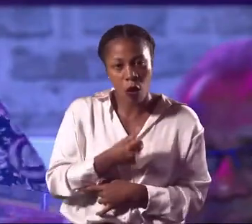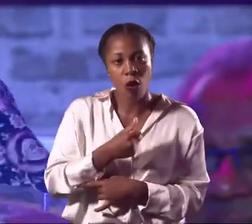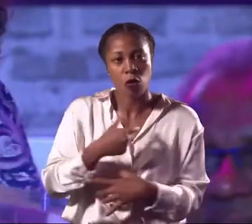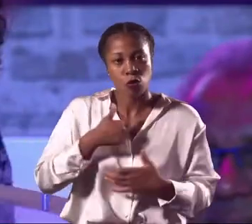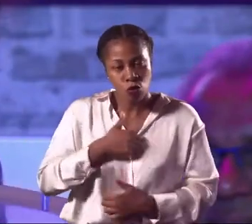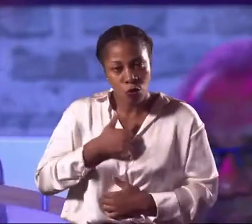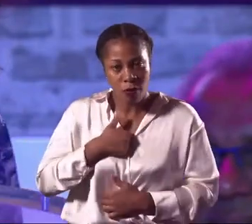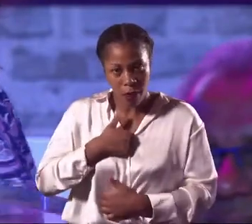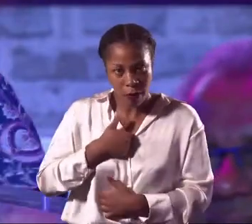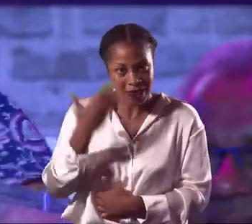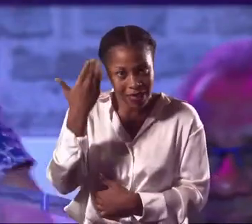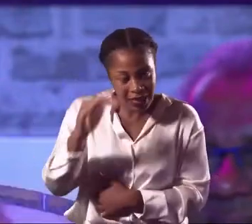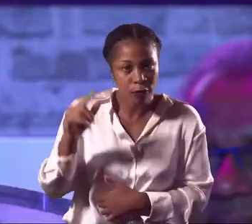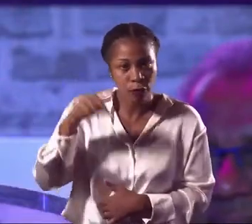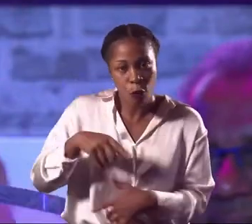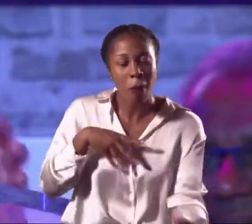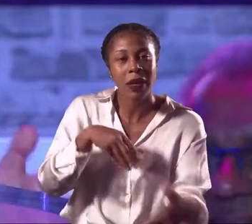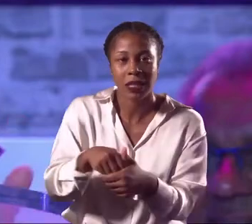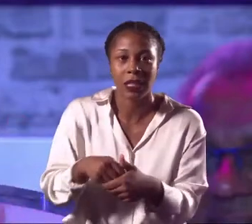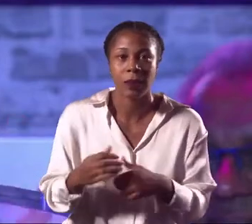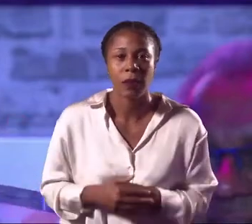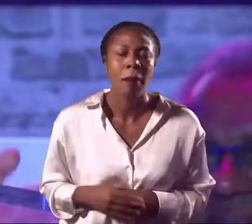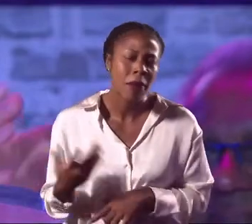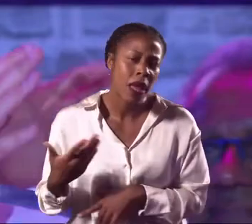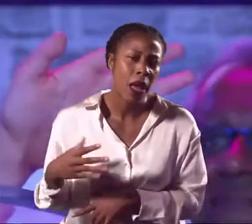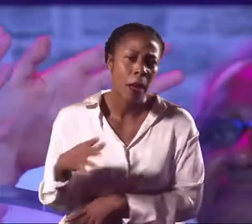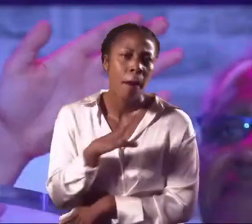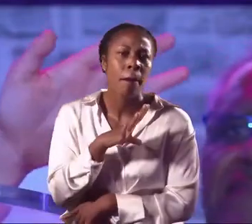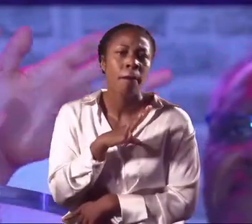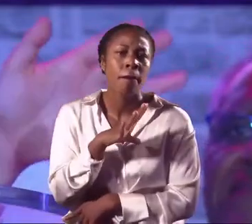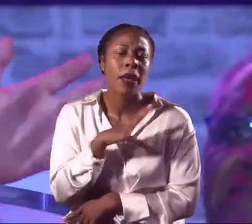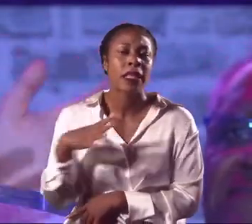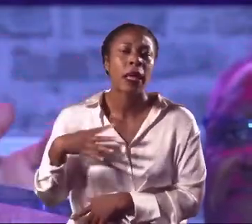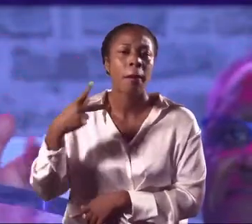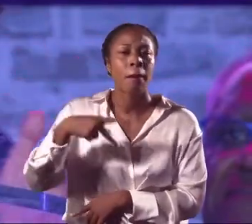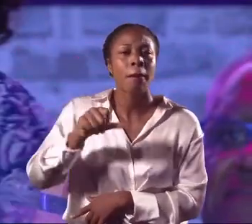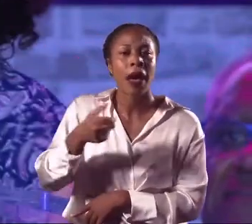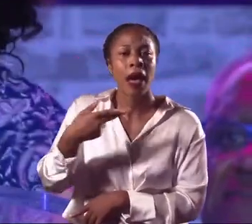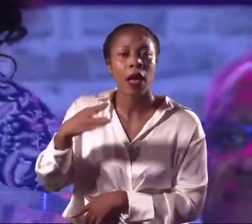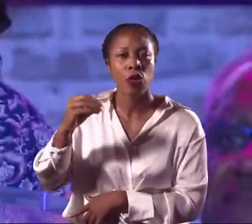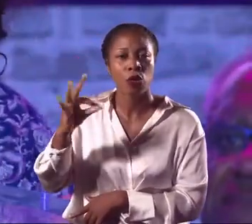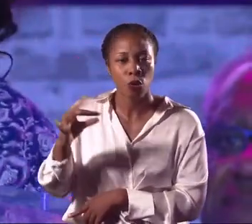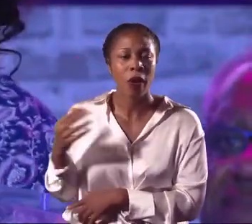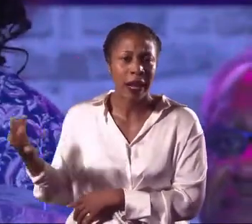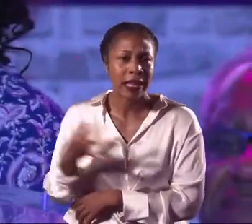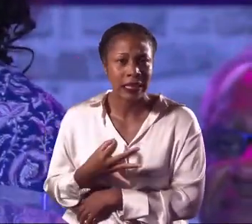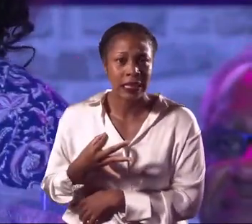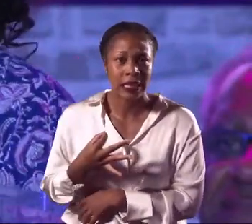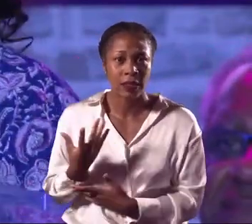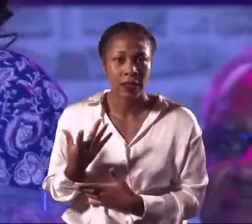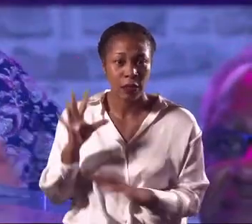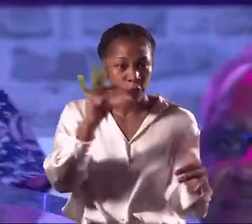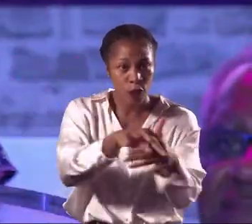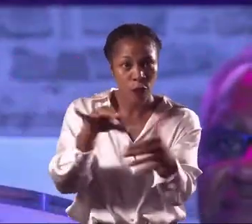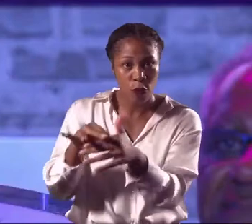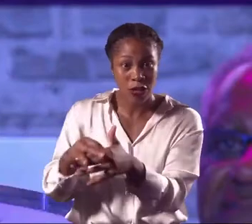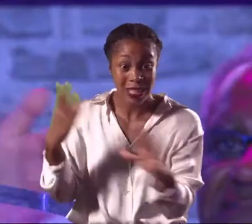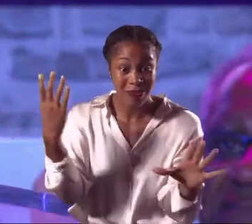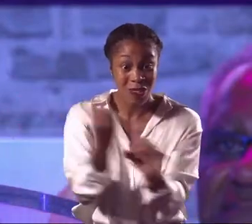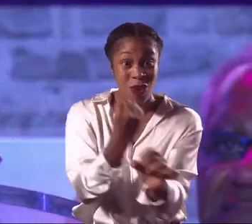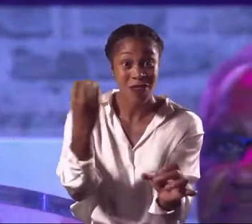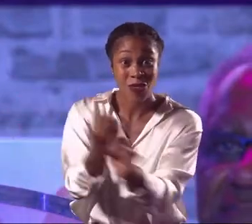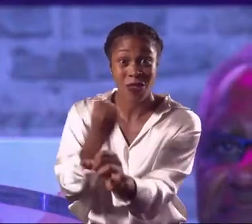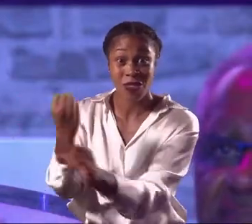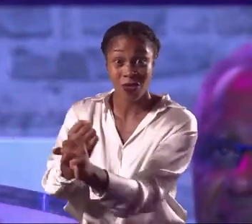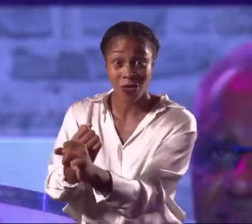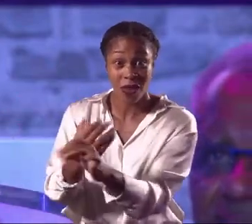Mais Mathilde a rappelé que quand même, quelques députés insoumis, c'était utile pour gagner des victoires. Et que si on était encore